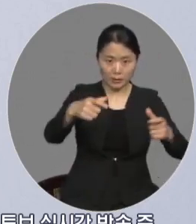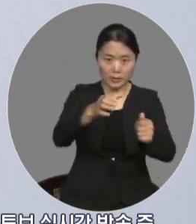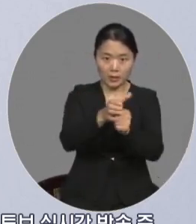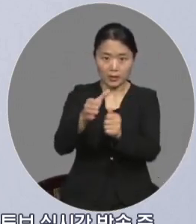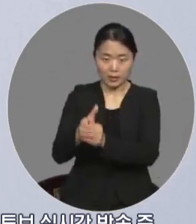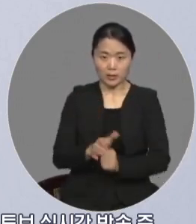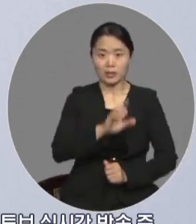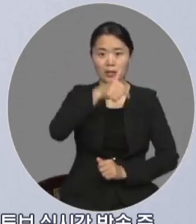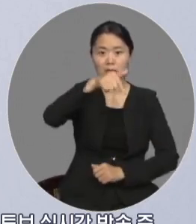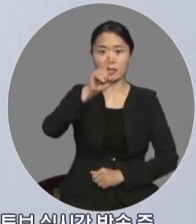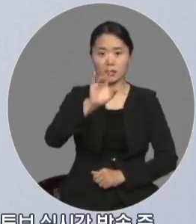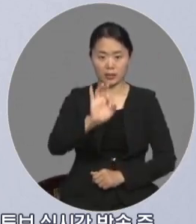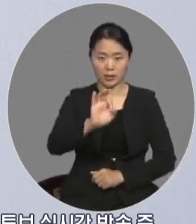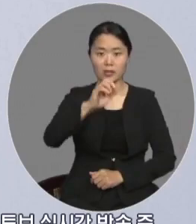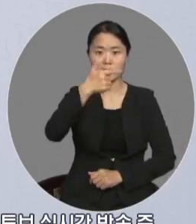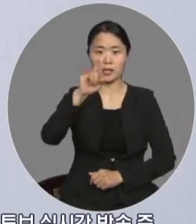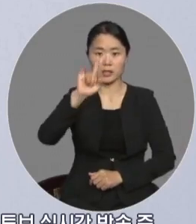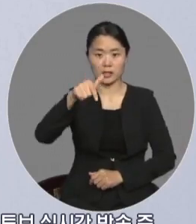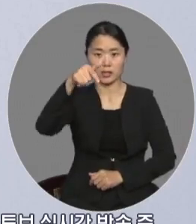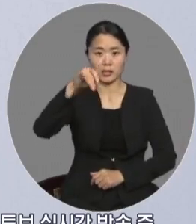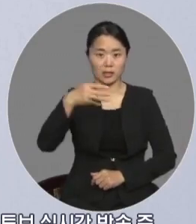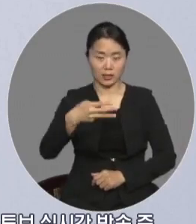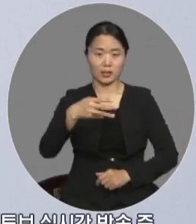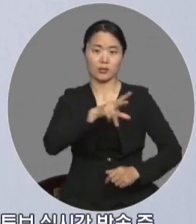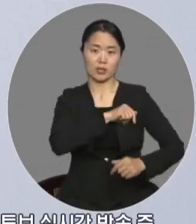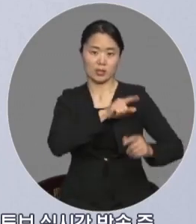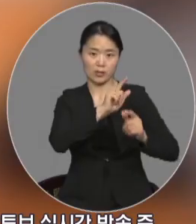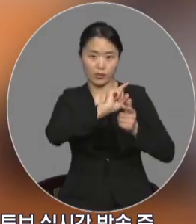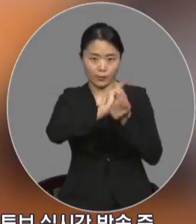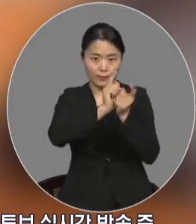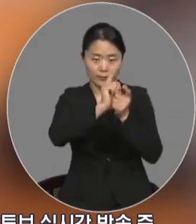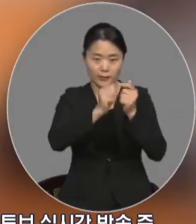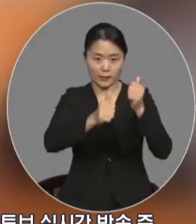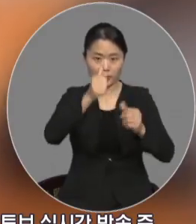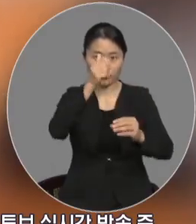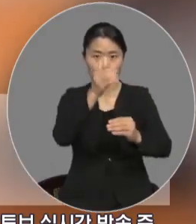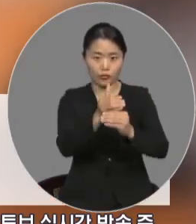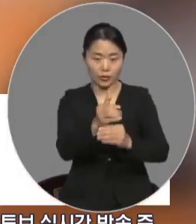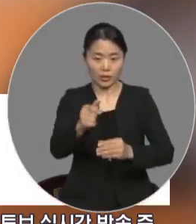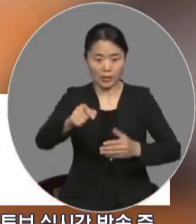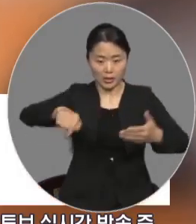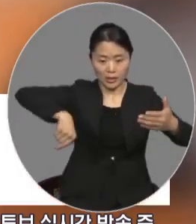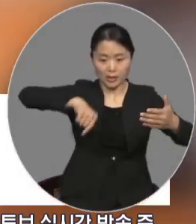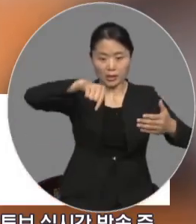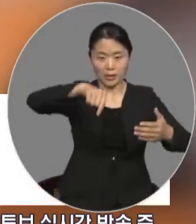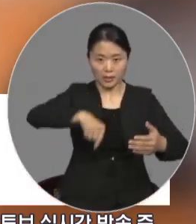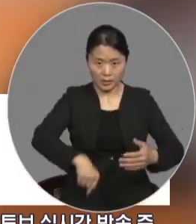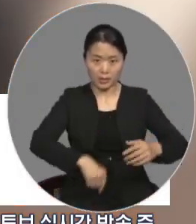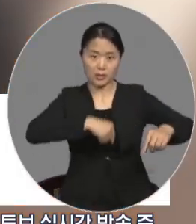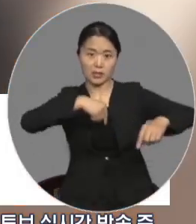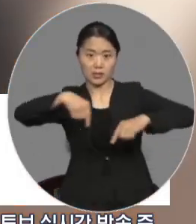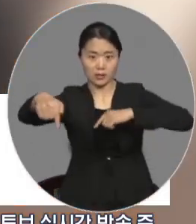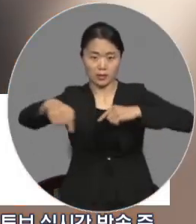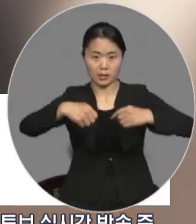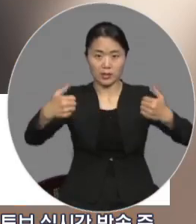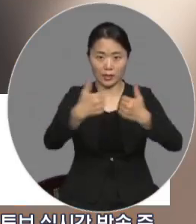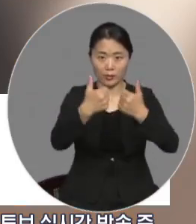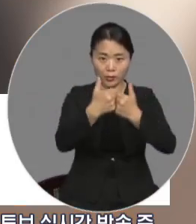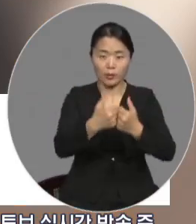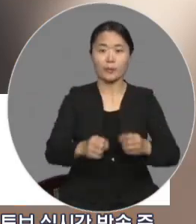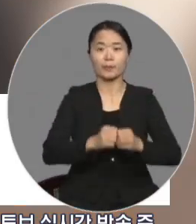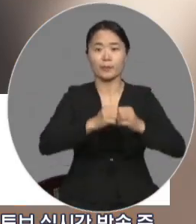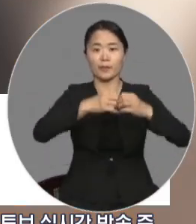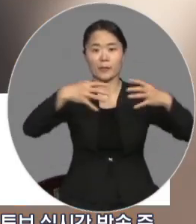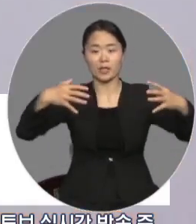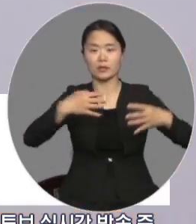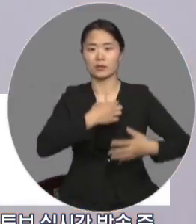간 물밑 경쟁이 치열하게 펼쳐지고 있습니다. 자칫 당내 파벌 다툼으로 번질 수 있다는 우려도 나오고